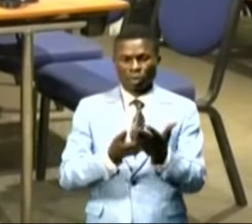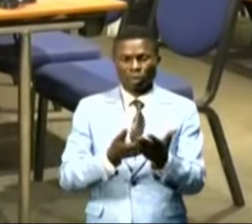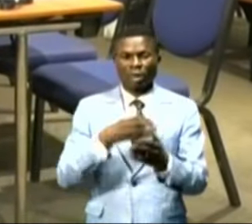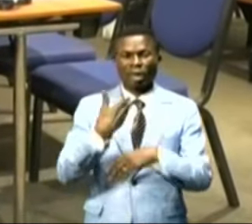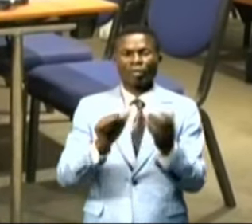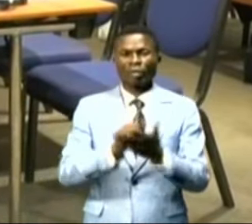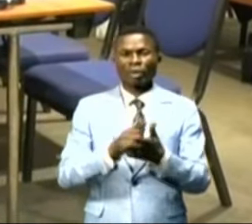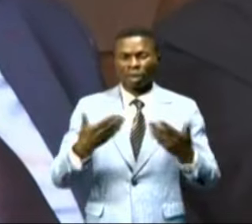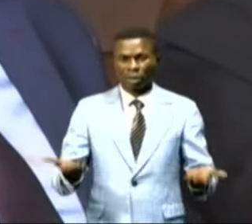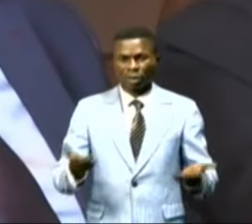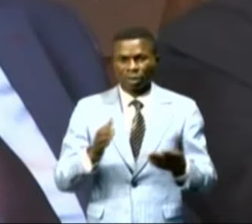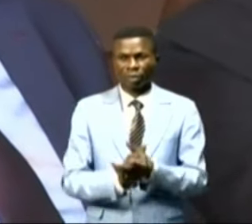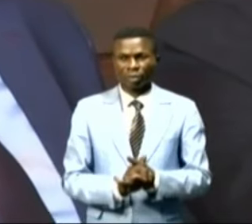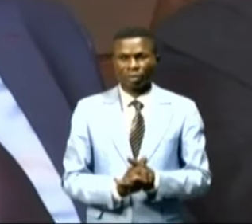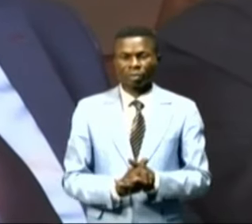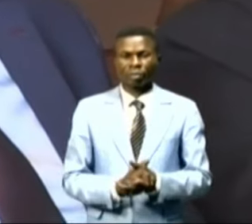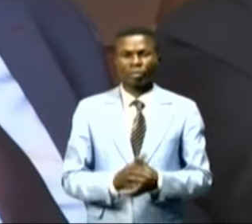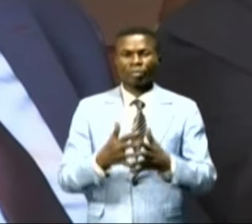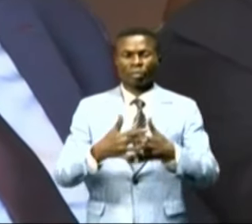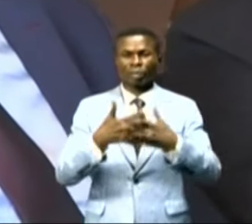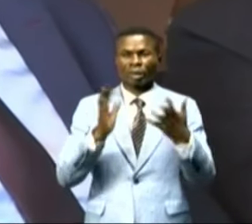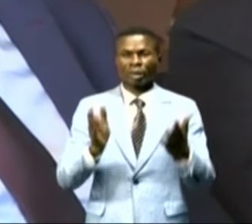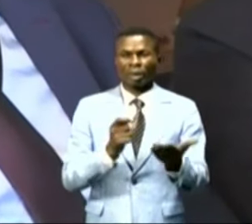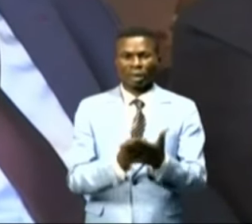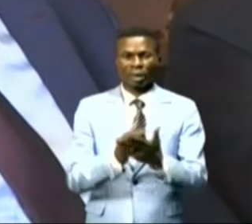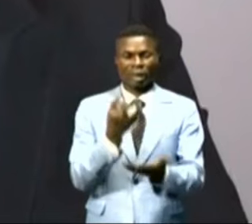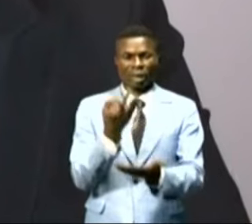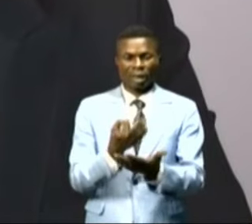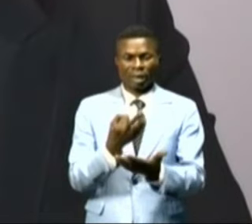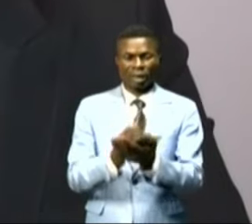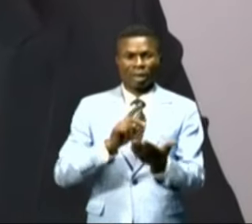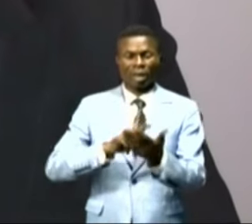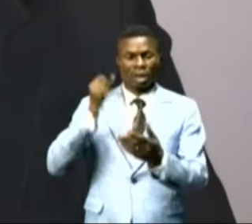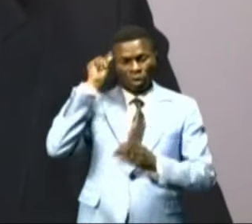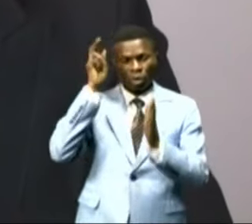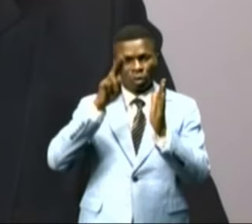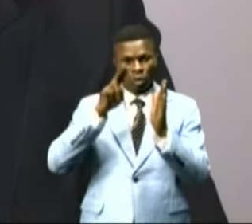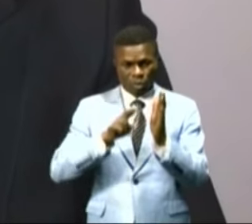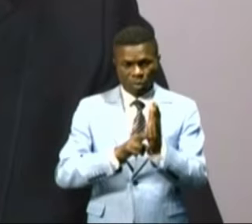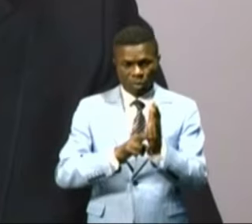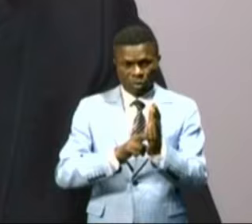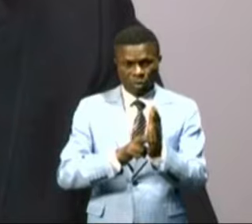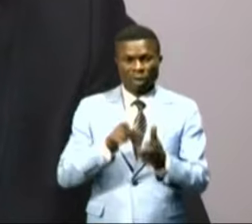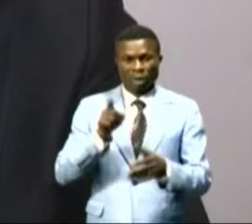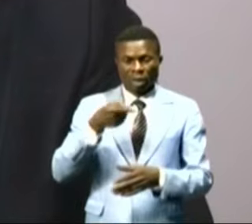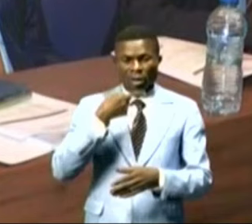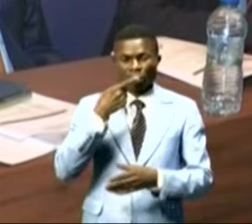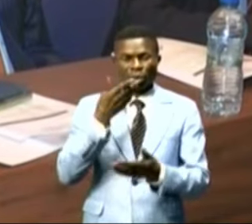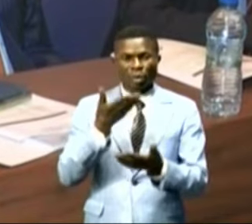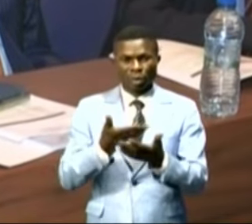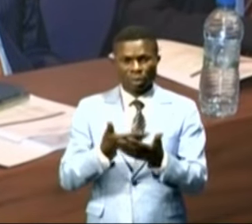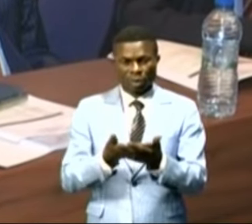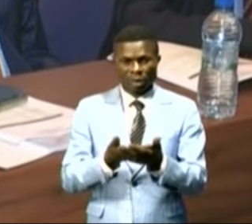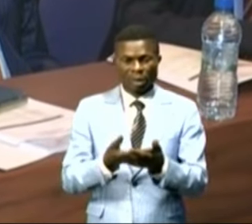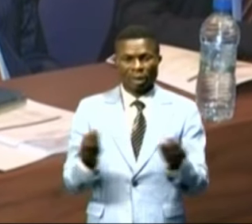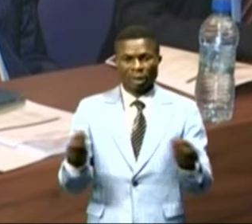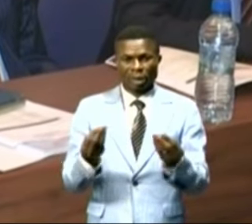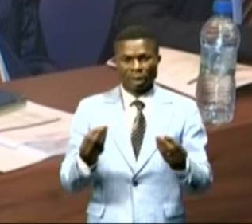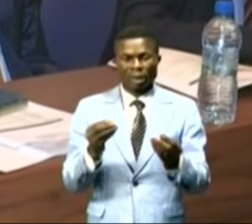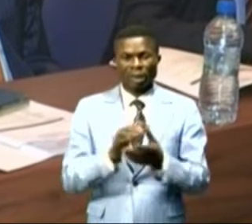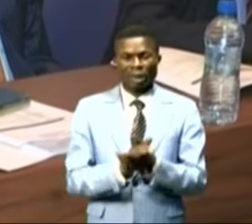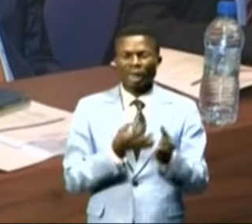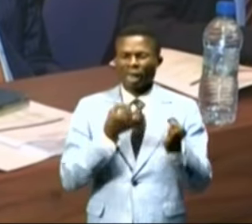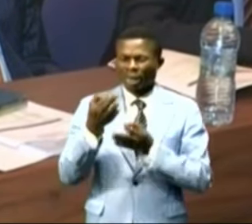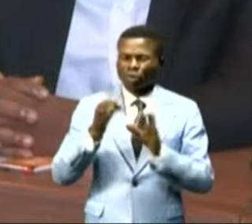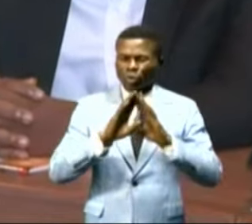La Banque mondiale, partenaire technique et financier du gouvernement, prend une part active à ces travaux par la présence de l'équipe